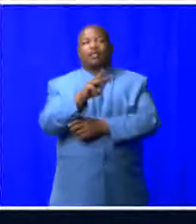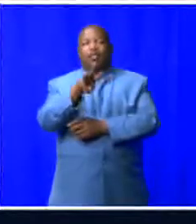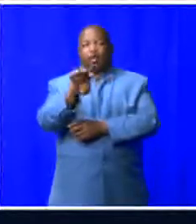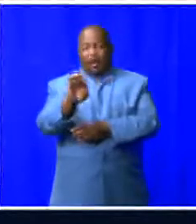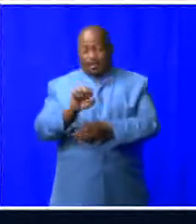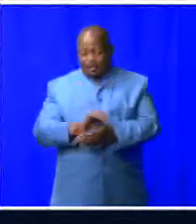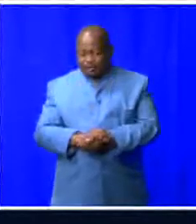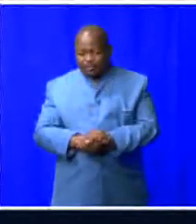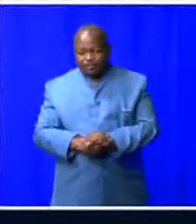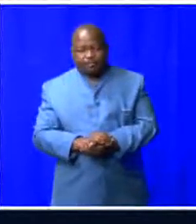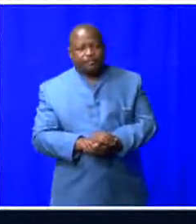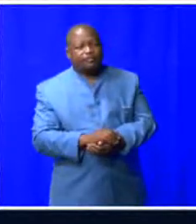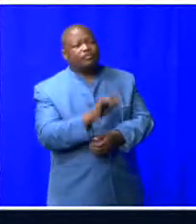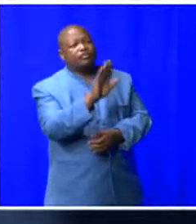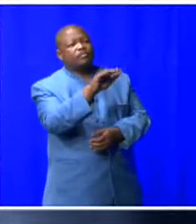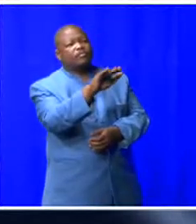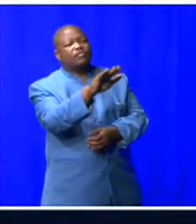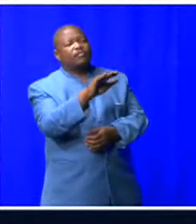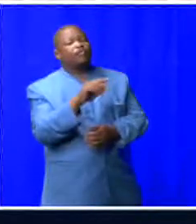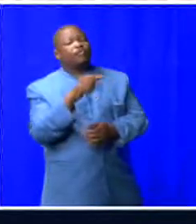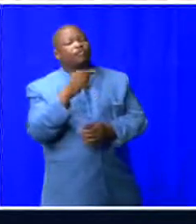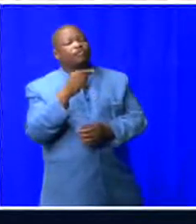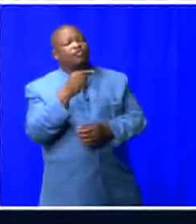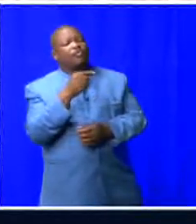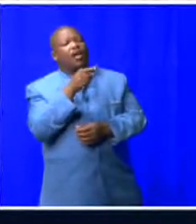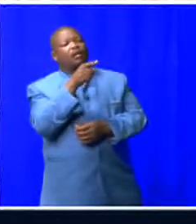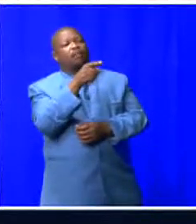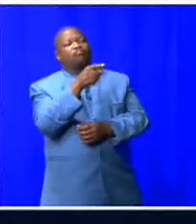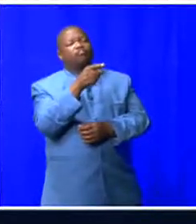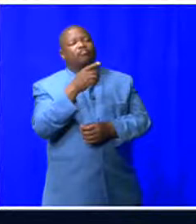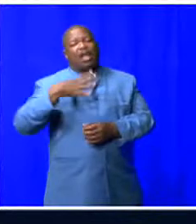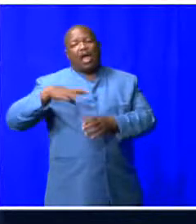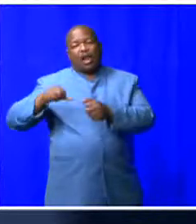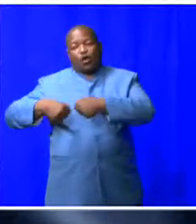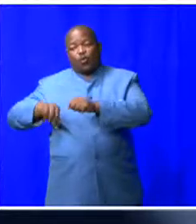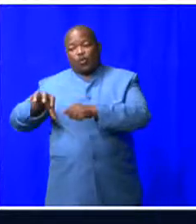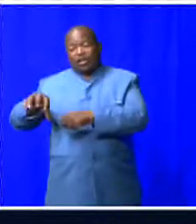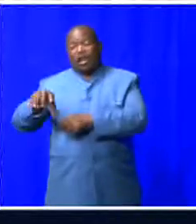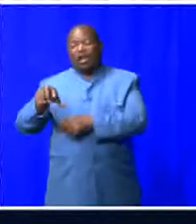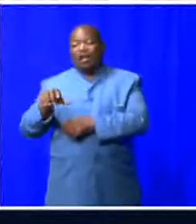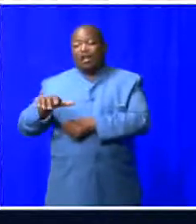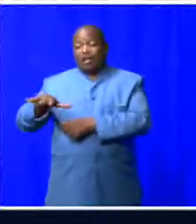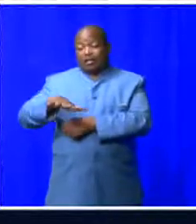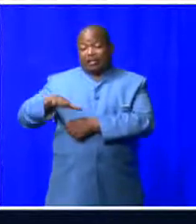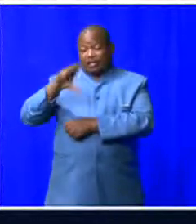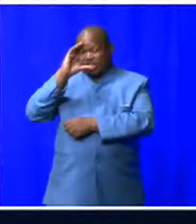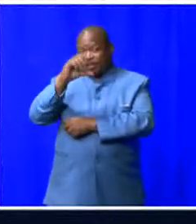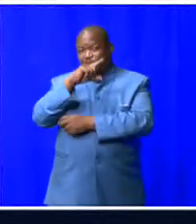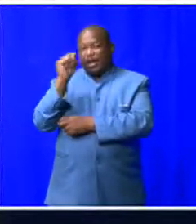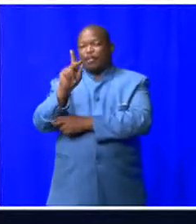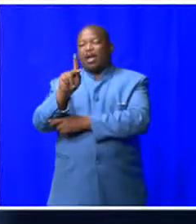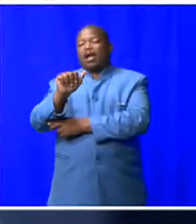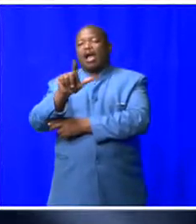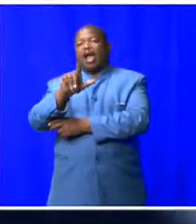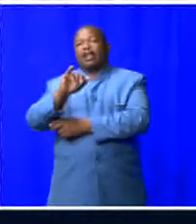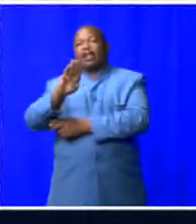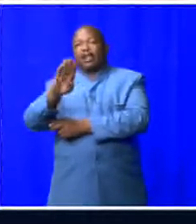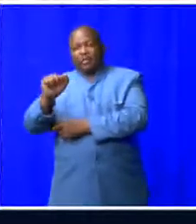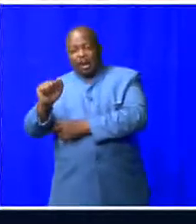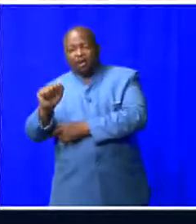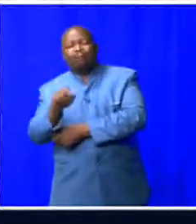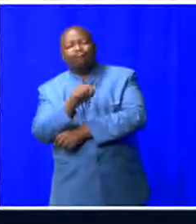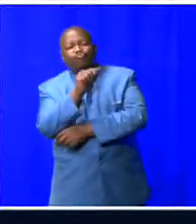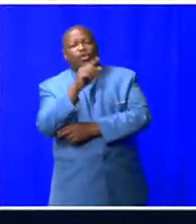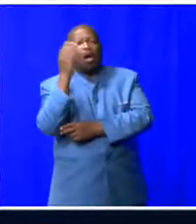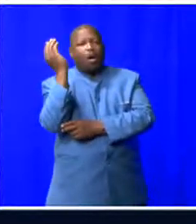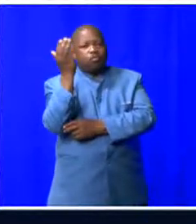eke nje khoza sikuvile nawulaphayi kaliba enkundleni yasehosiya ukhulumisa sive futhi